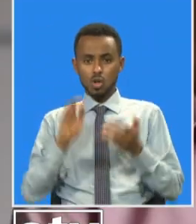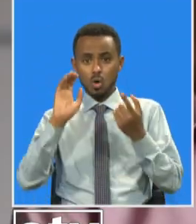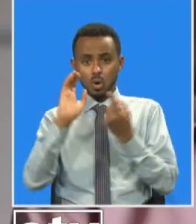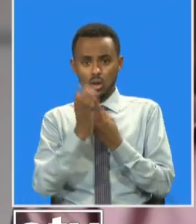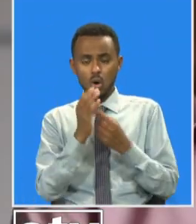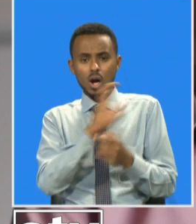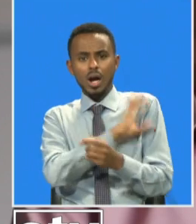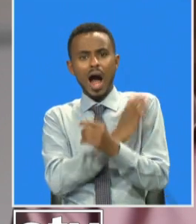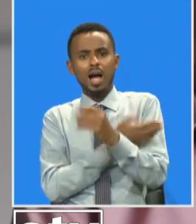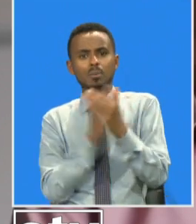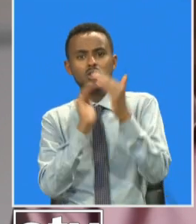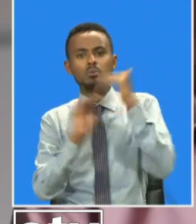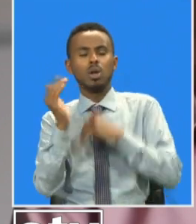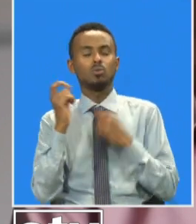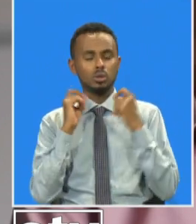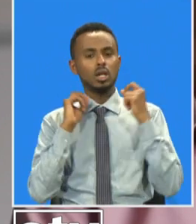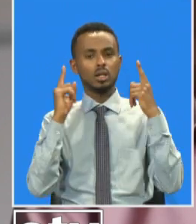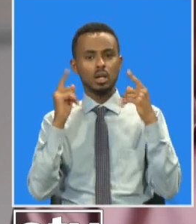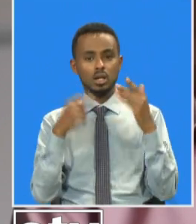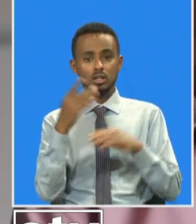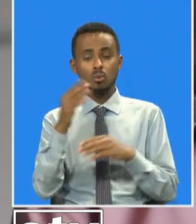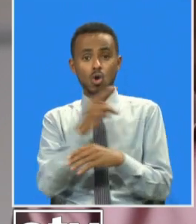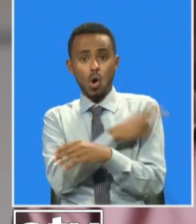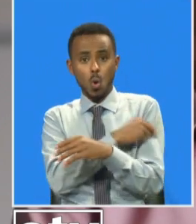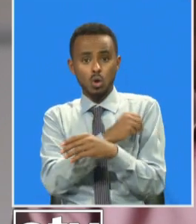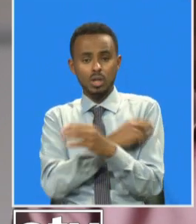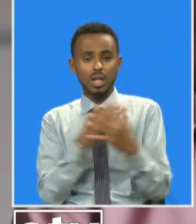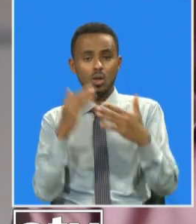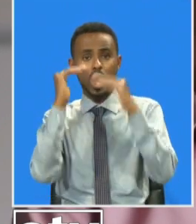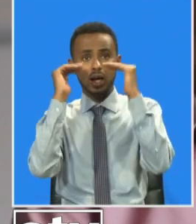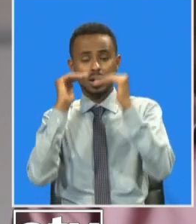ሁኔታው ከአቅማችን በላይ መሆኑን ተረዳን። ከዛም ሆስፒታሉ